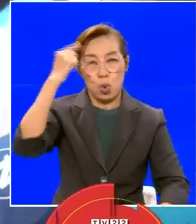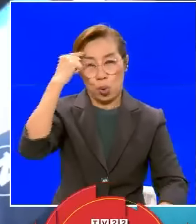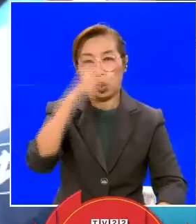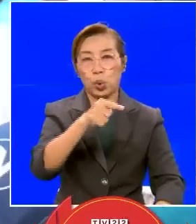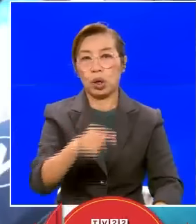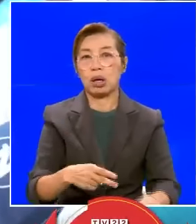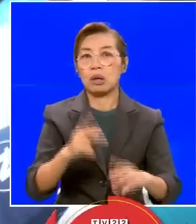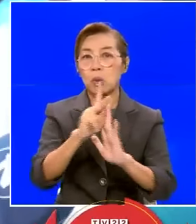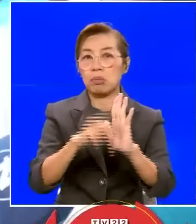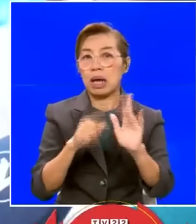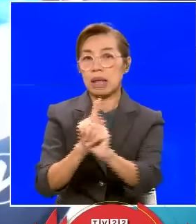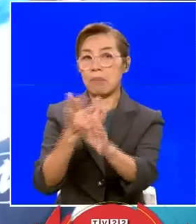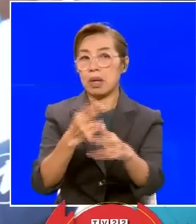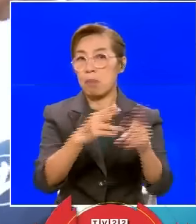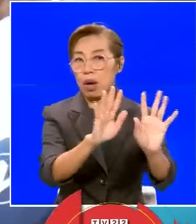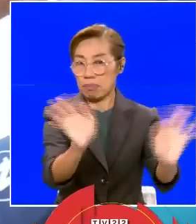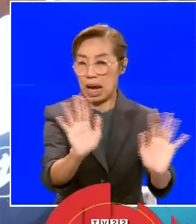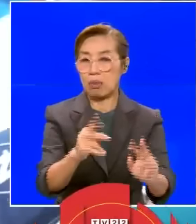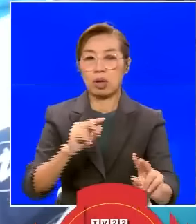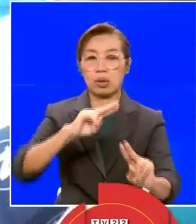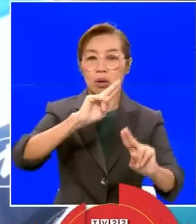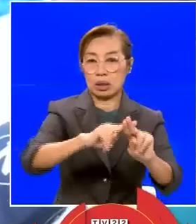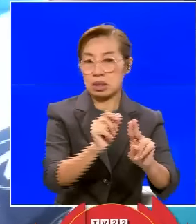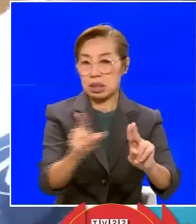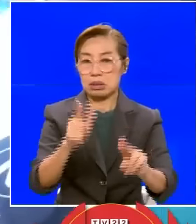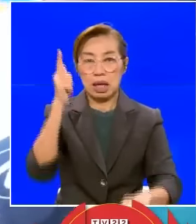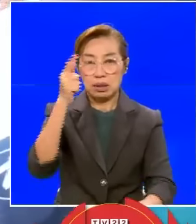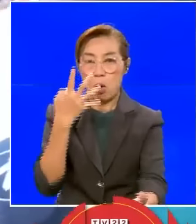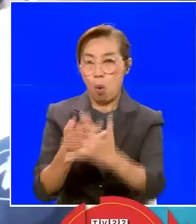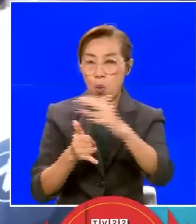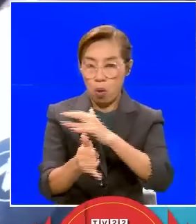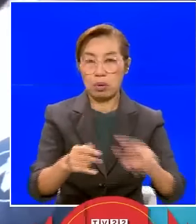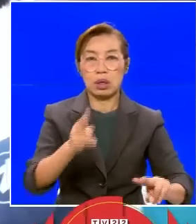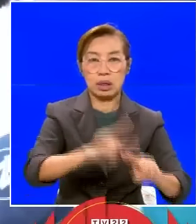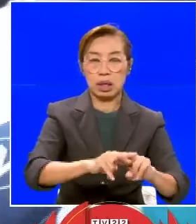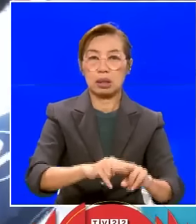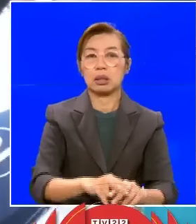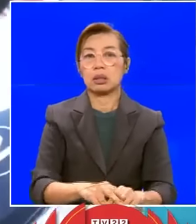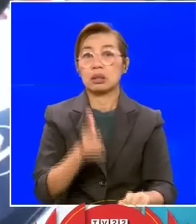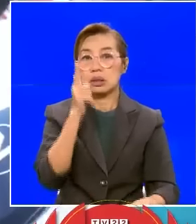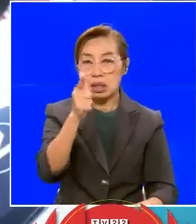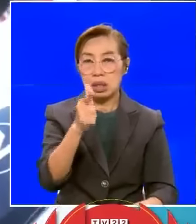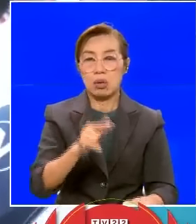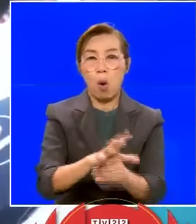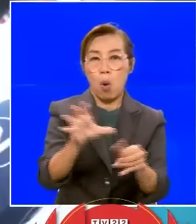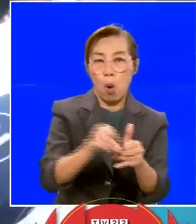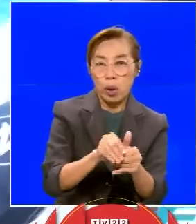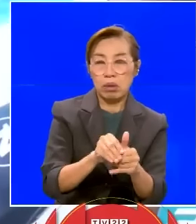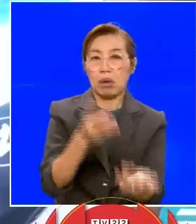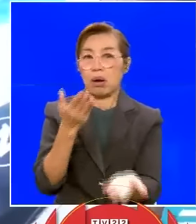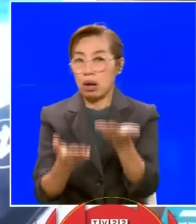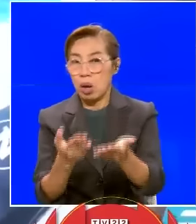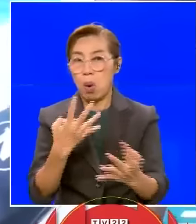ายแล้วก็แฮชแท็กทักษิณติดคุกแล้วก็แฮชแท็กทักษิณป่วยโควิดหรือกลัวติดคุกนะก็เนี่ย